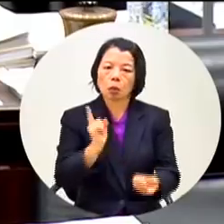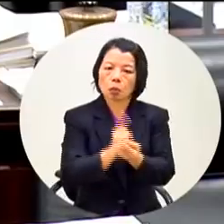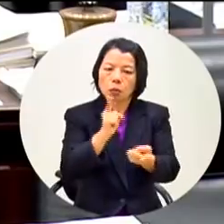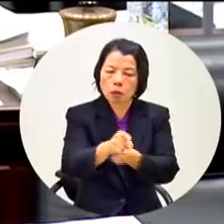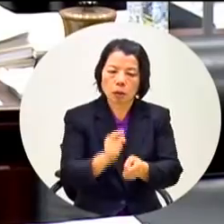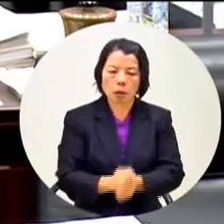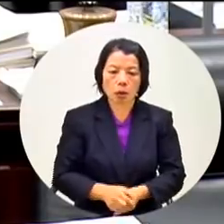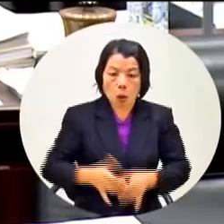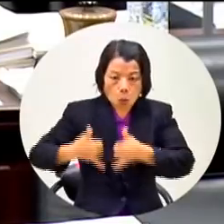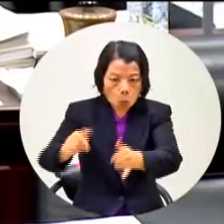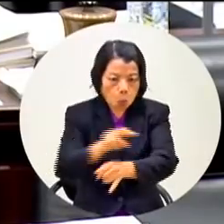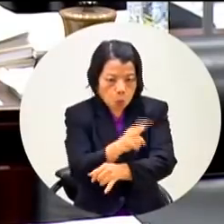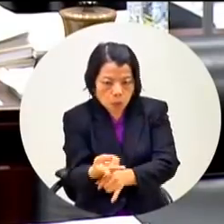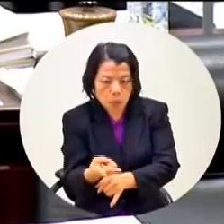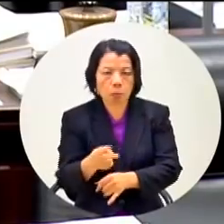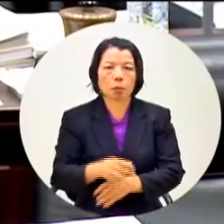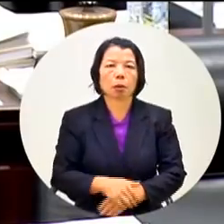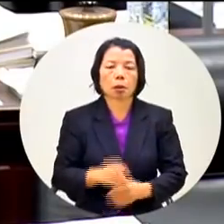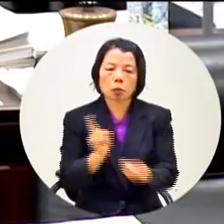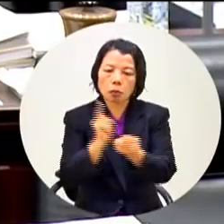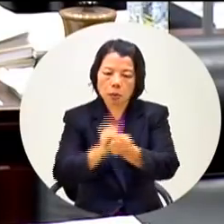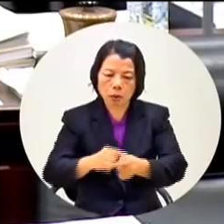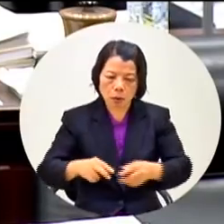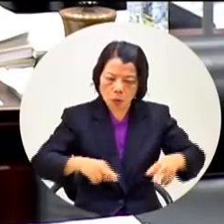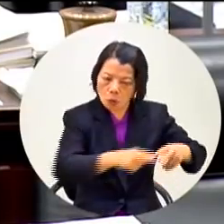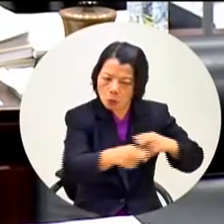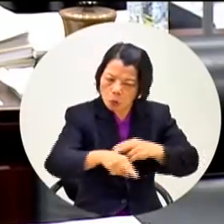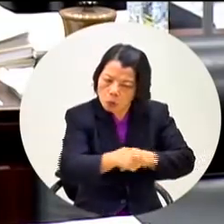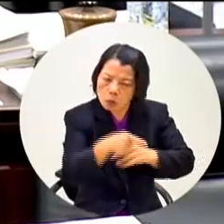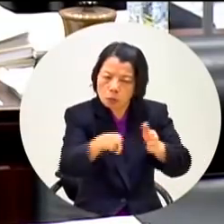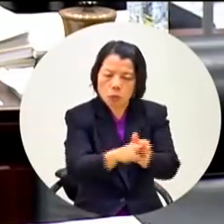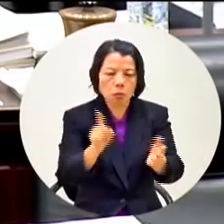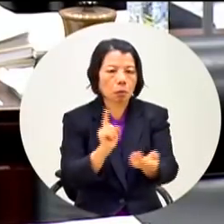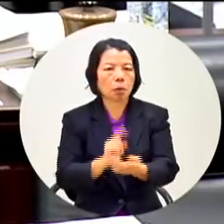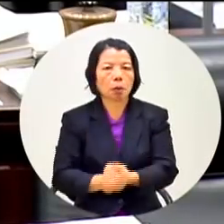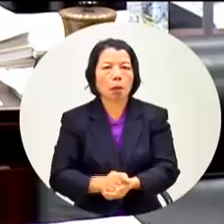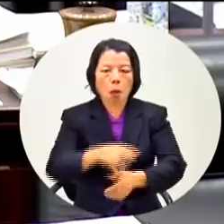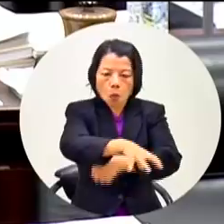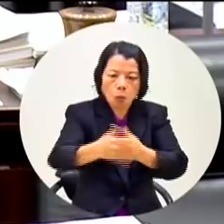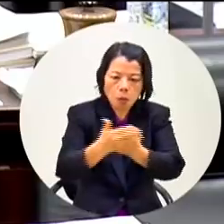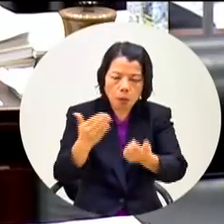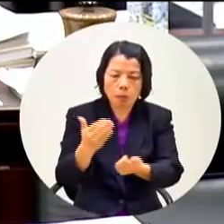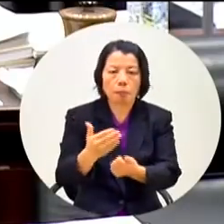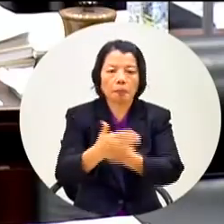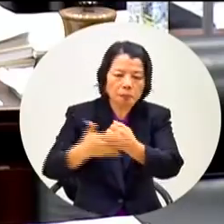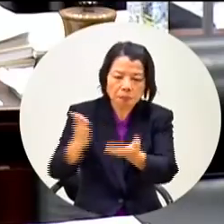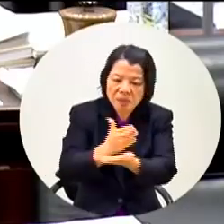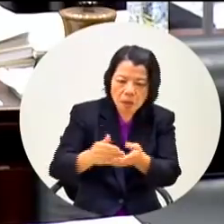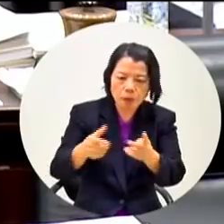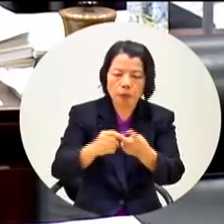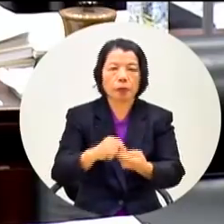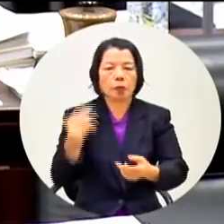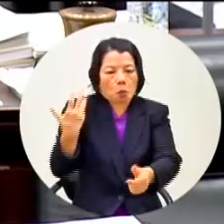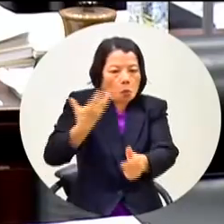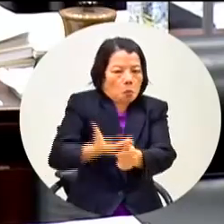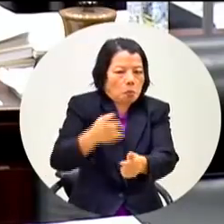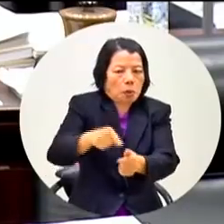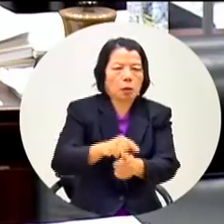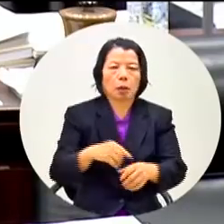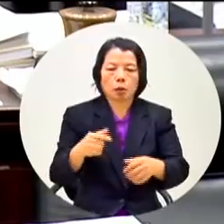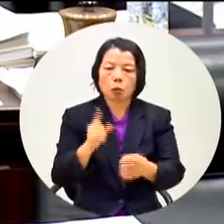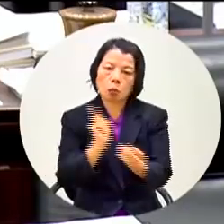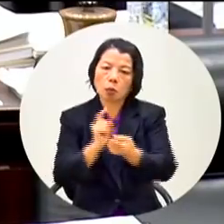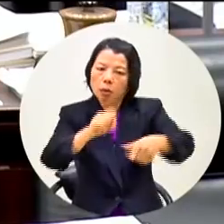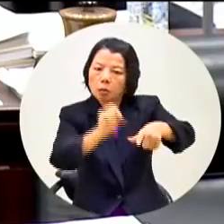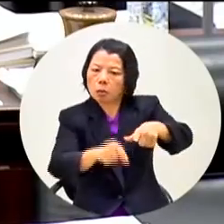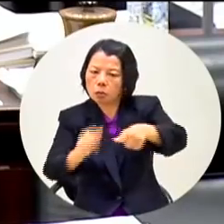划。甚至要经过环评，还要重新发包，甚至还有跟现在的这些承包商还有违约金赔偿的问题